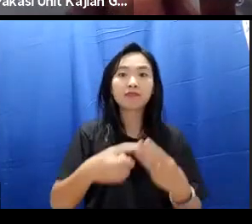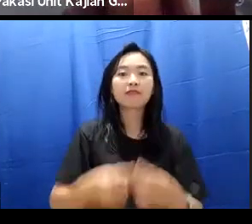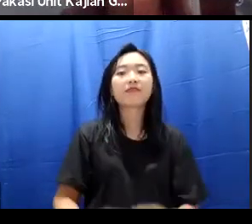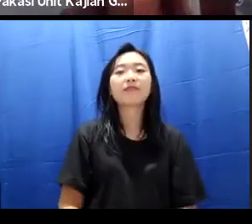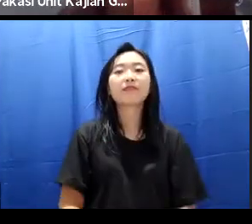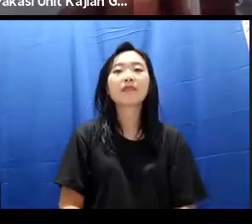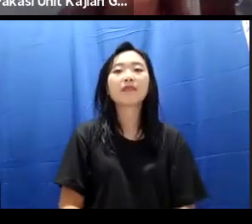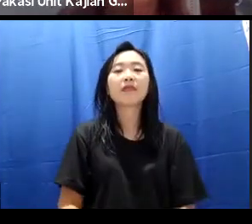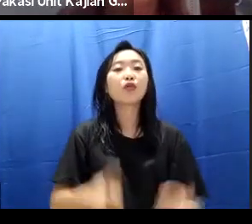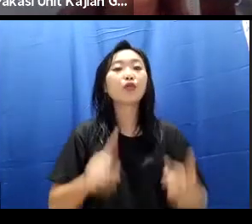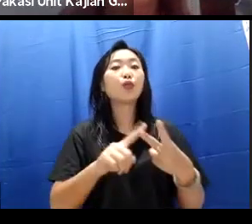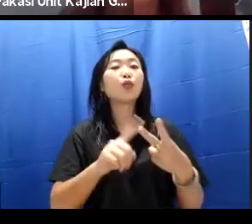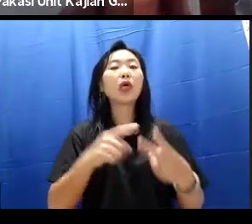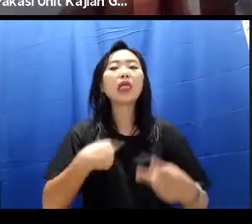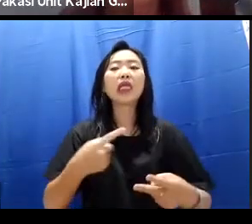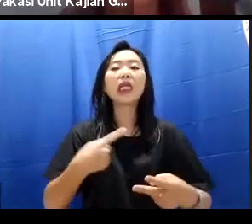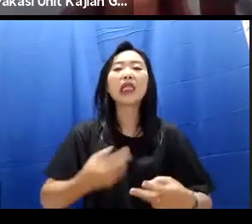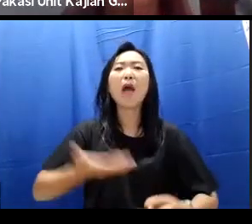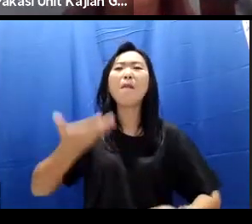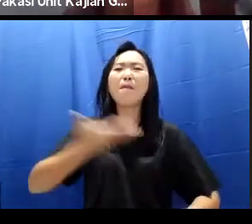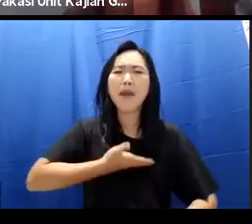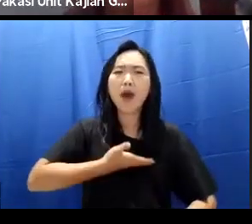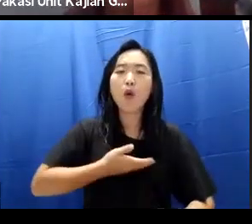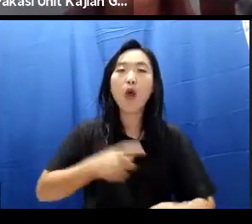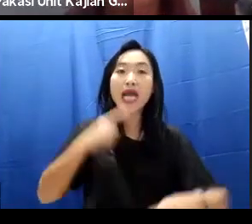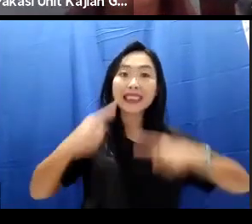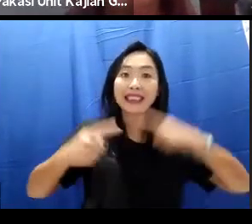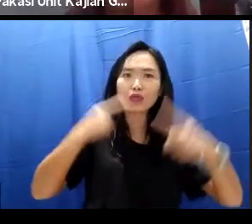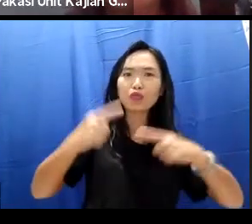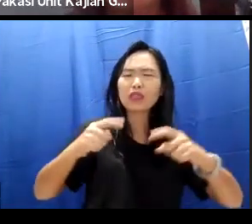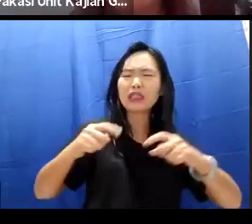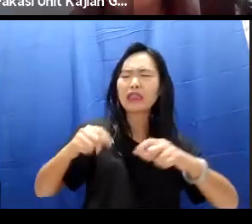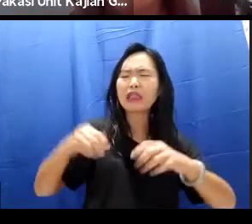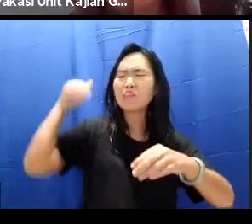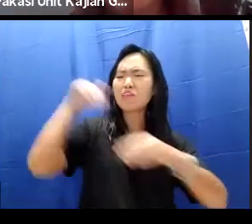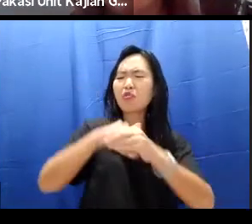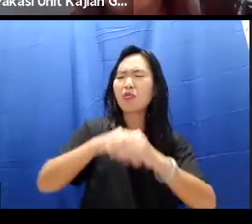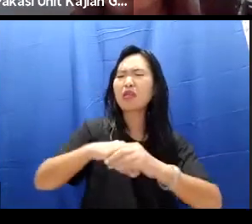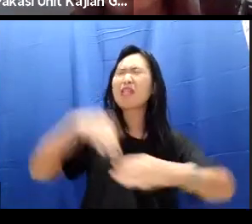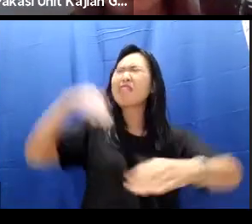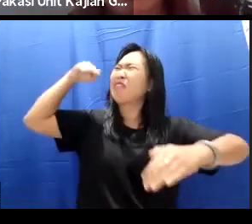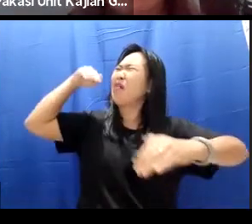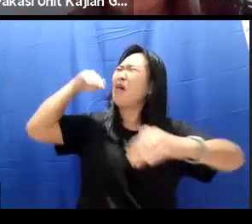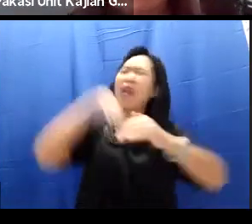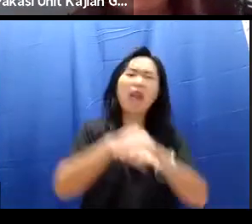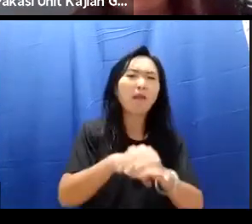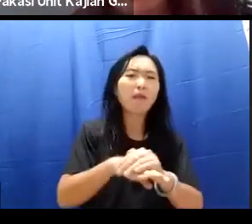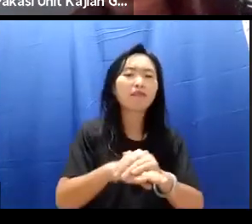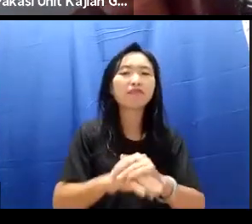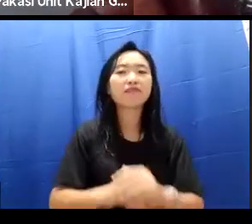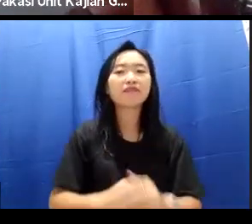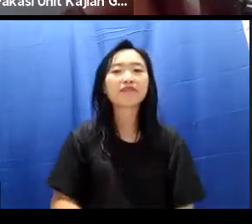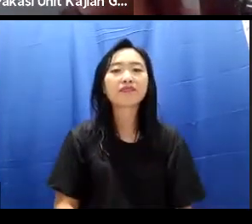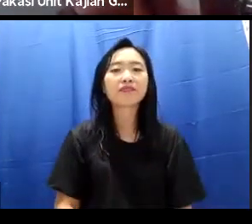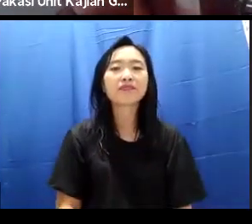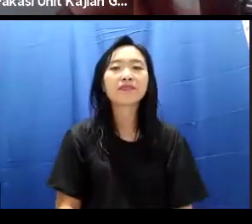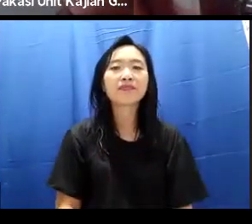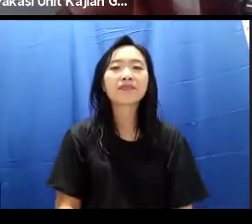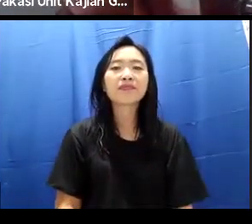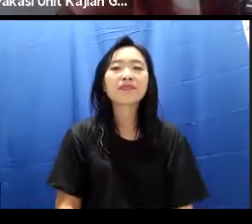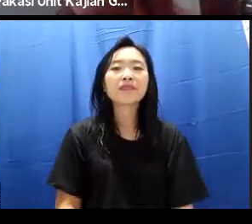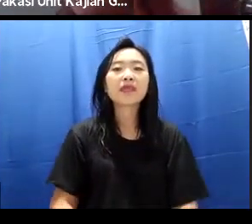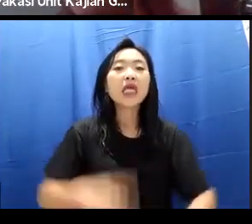dalam gitu ya, ingin mendiskusikan sebenarnya upaya feminist scholars itu seperti apa, yang sudah ada sejauh mana gitu